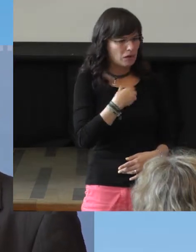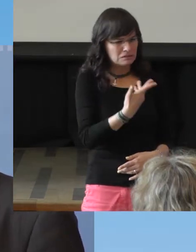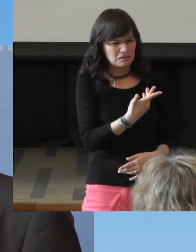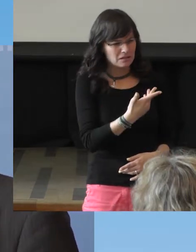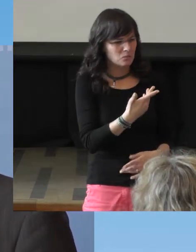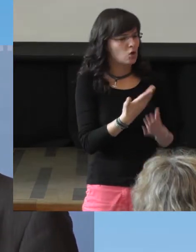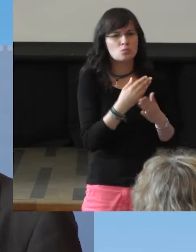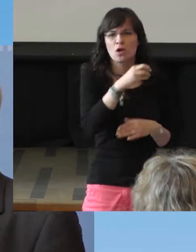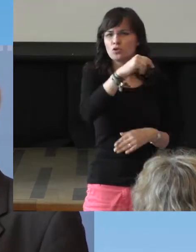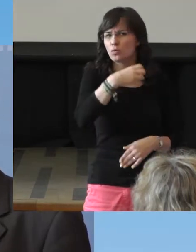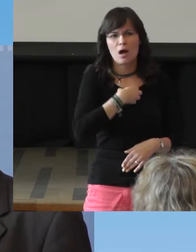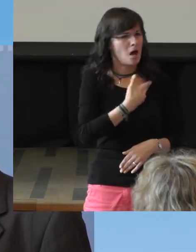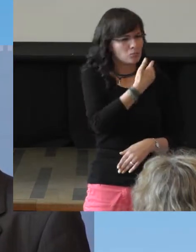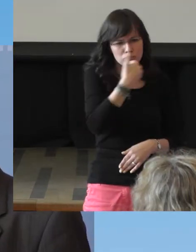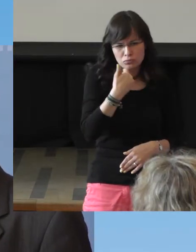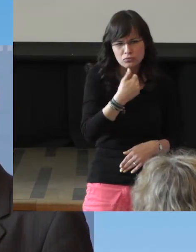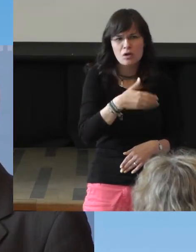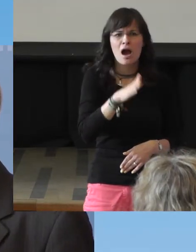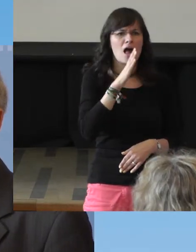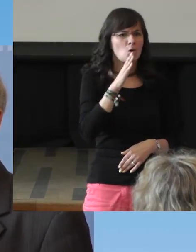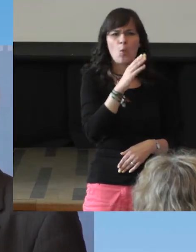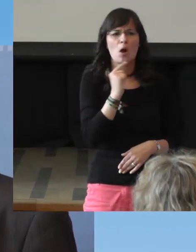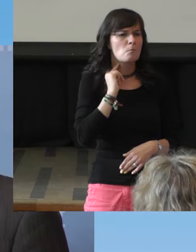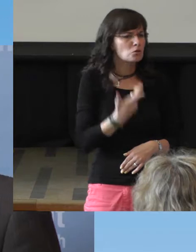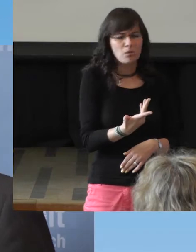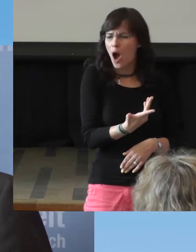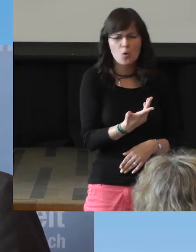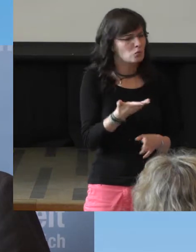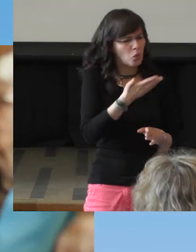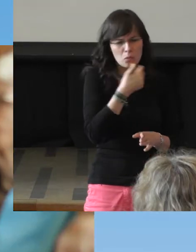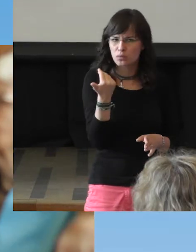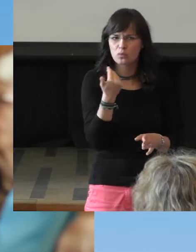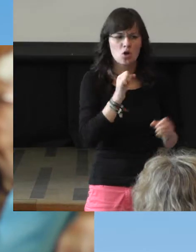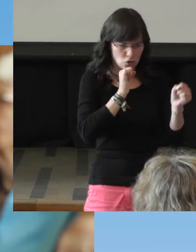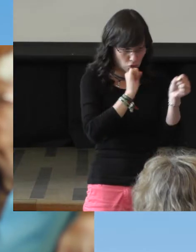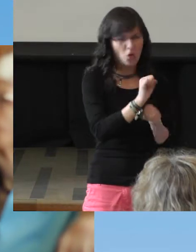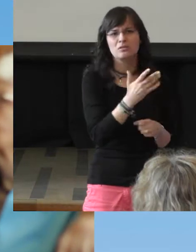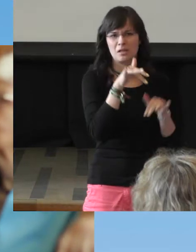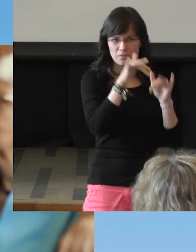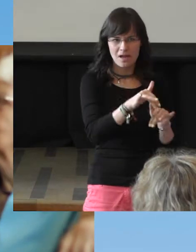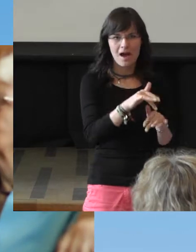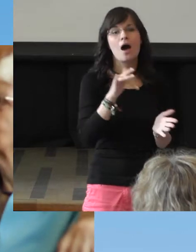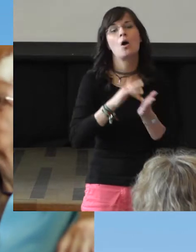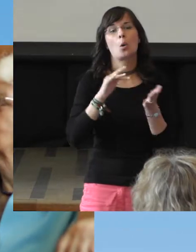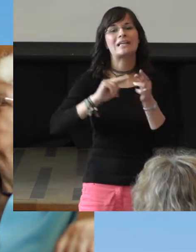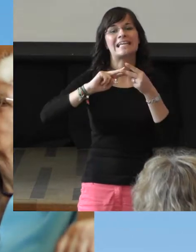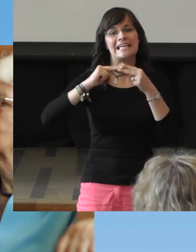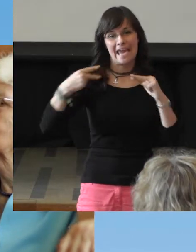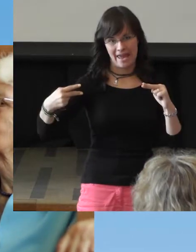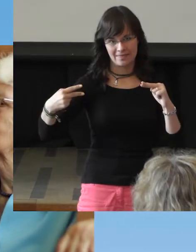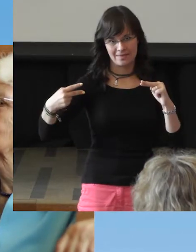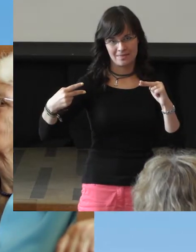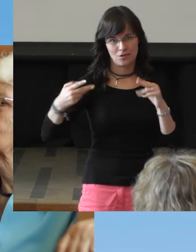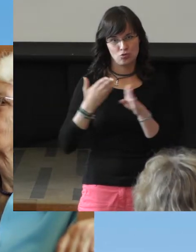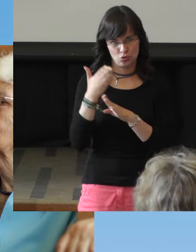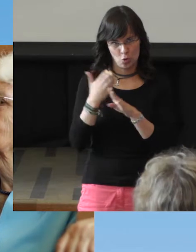Diabetes und nicht durch Alkoholkonsum usw. bedingt sind, durch eine Genstörung zustande kommen. Da